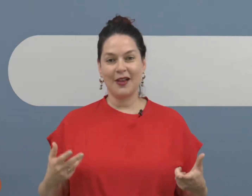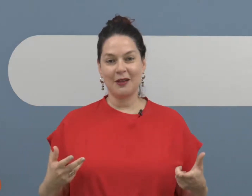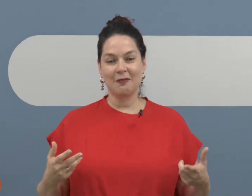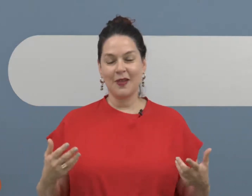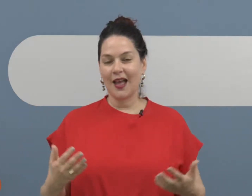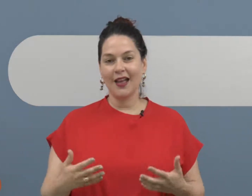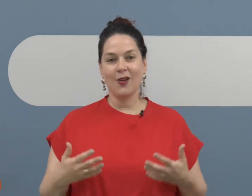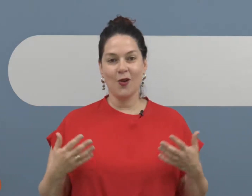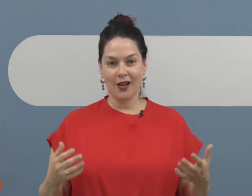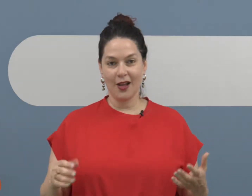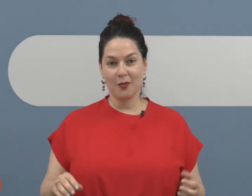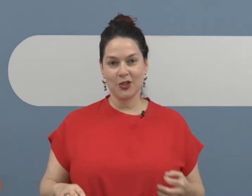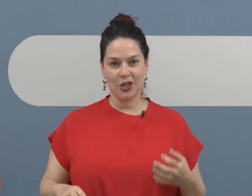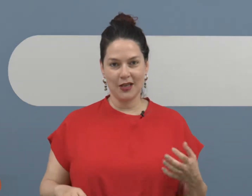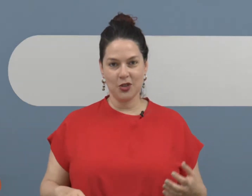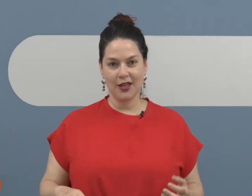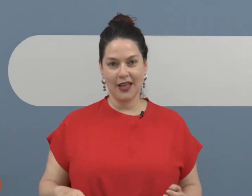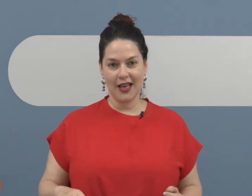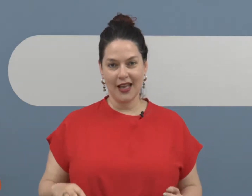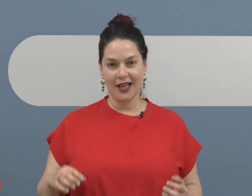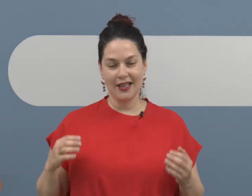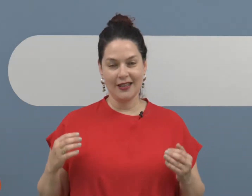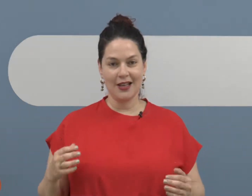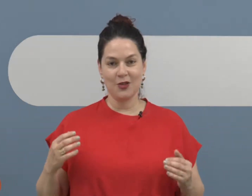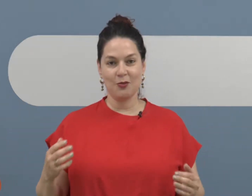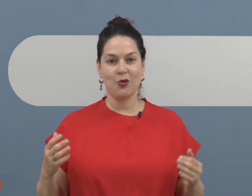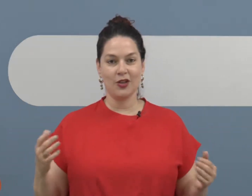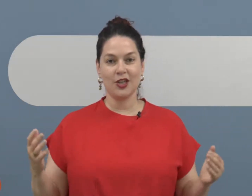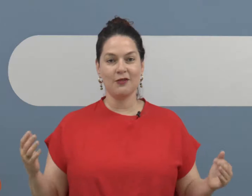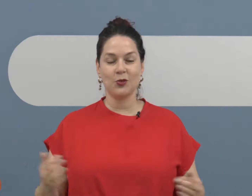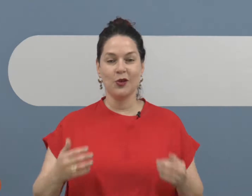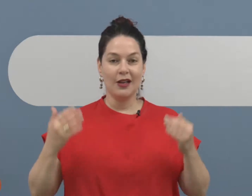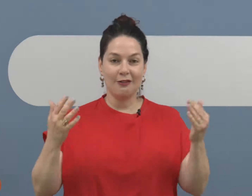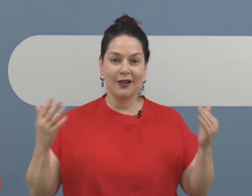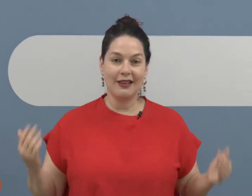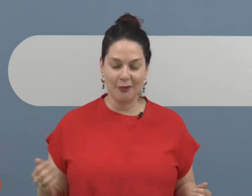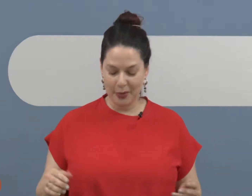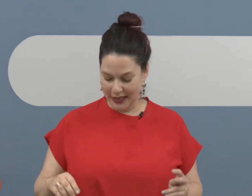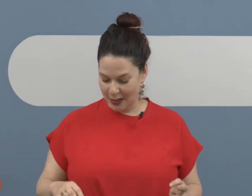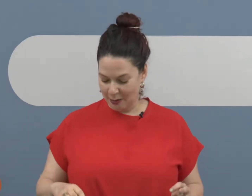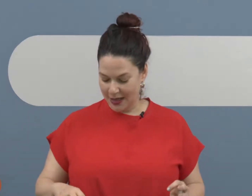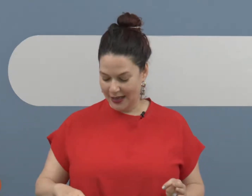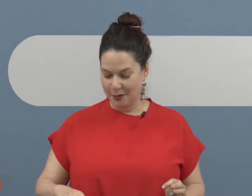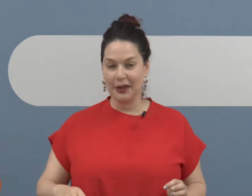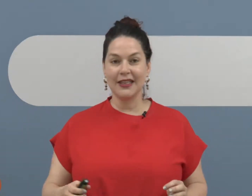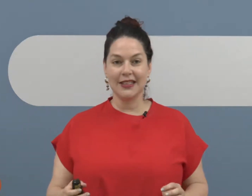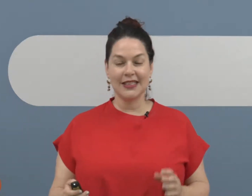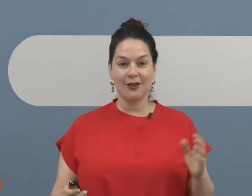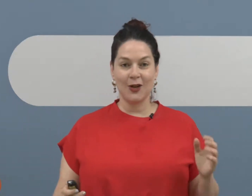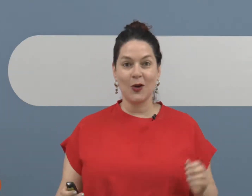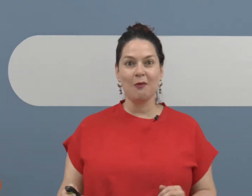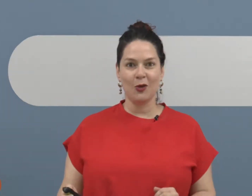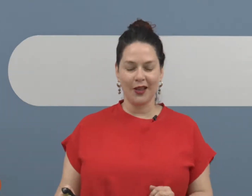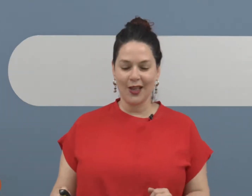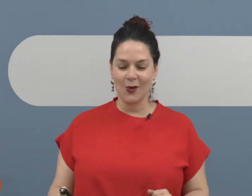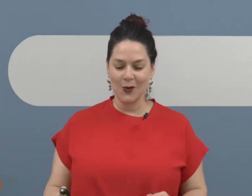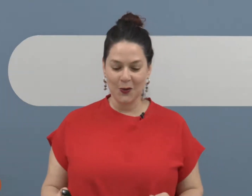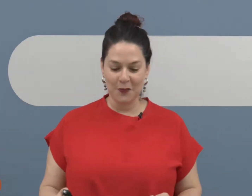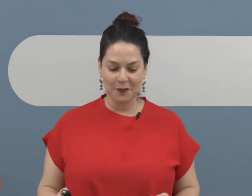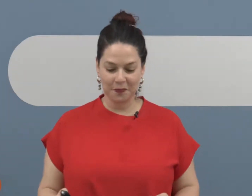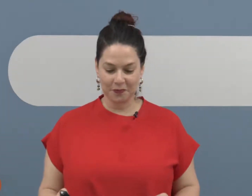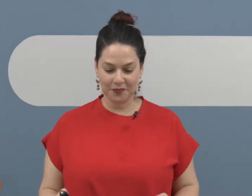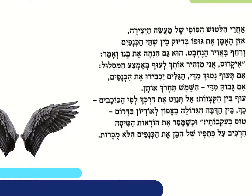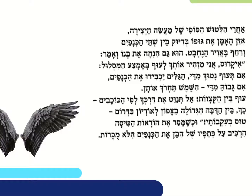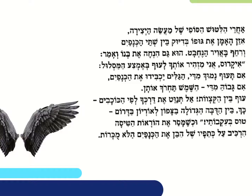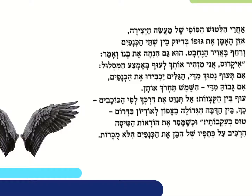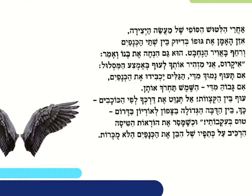יש לו כנפיים, אחרי כל כך הרבה שנים של כלא, אחרי עידן שבו הוא חשב שהוא כבר התפגר בלבירינט הזה ולעולם לא יראה אור